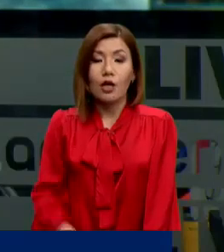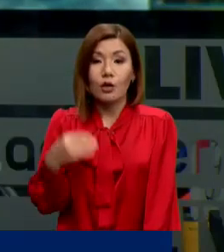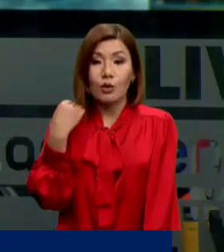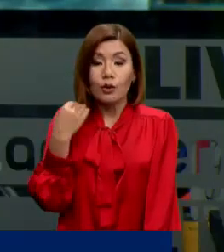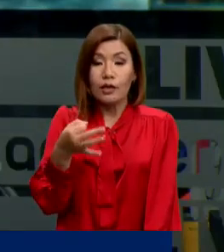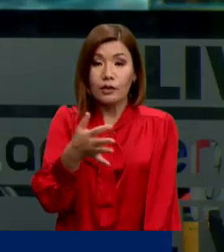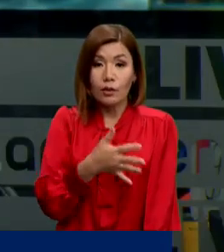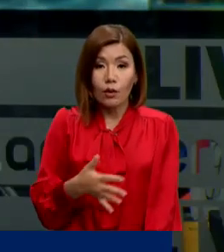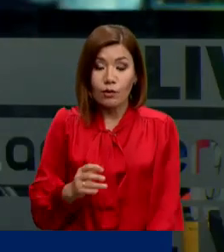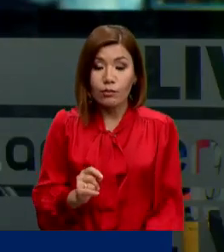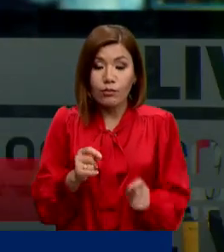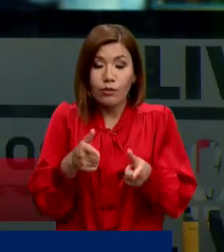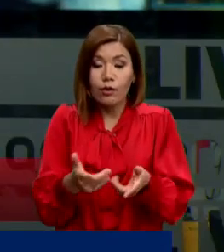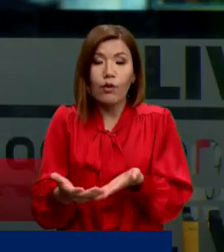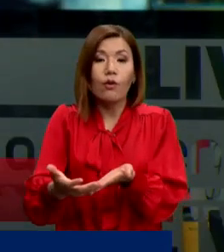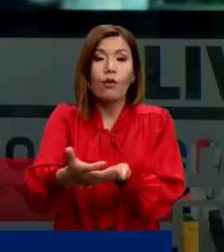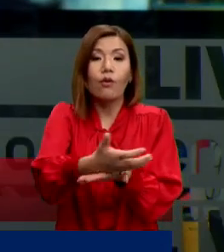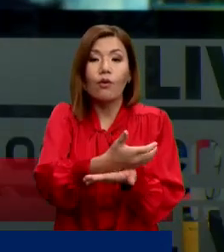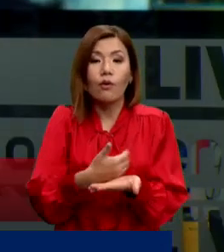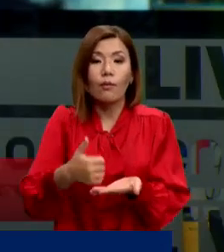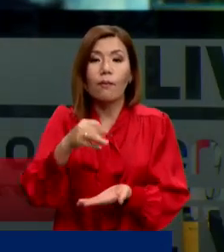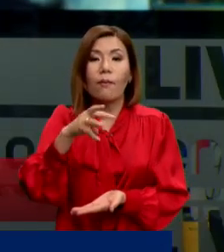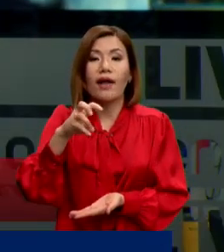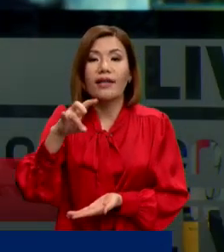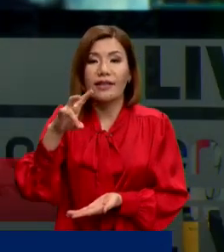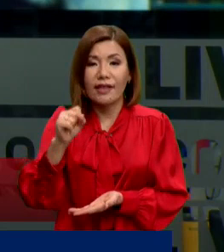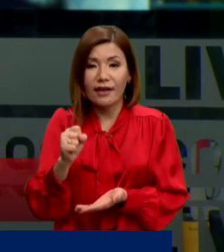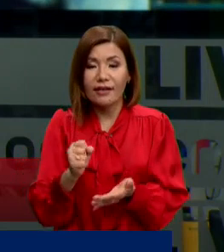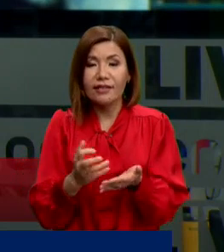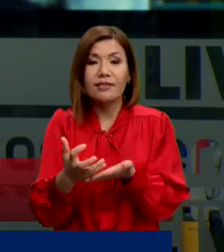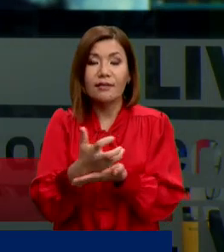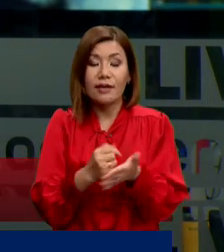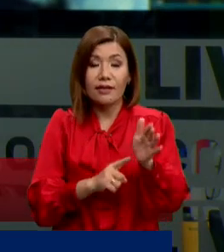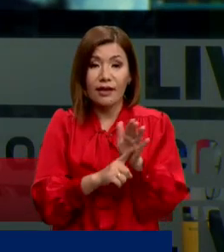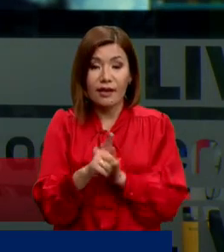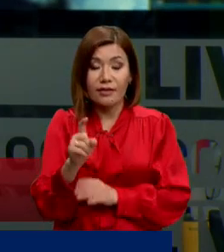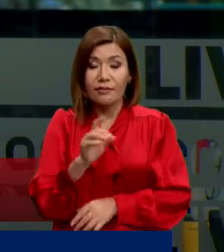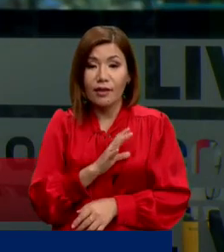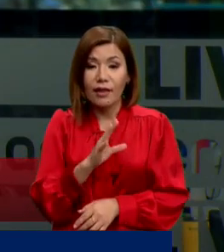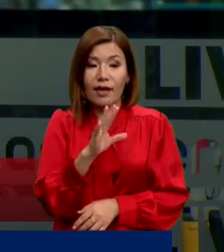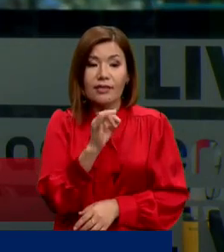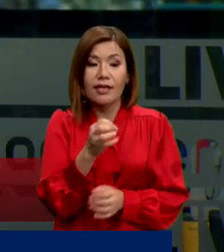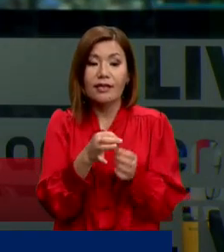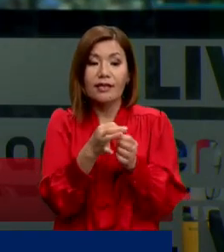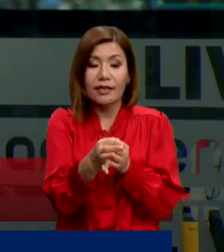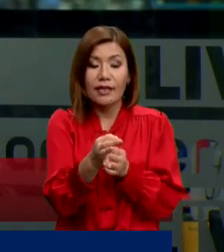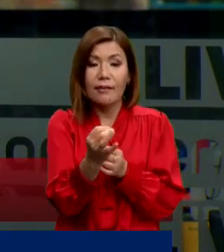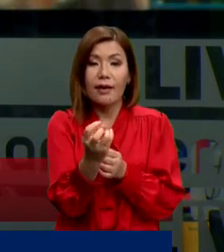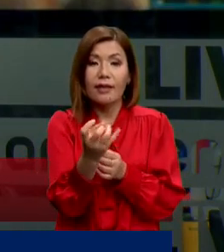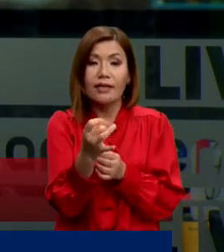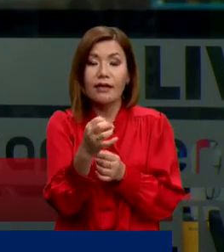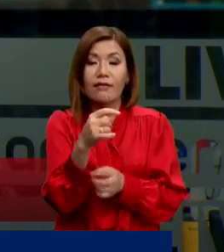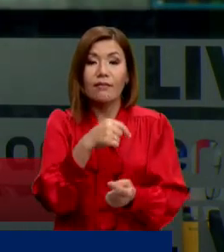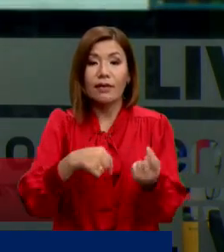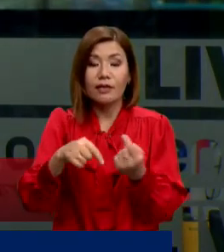В Туркестанской области приступили к сбору урожая малины, причем это уже второй урожай в этом году. В населенном пункте Зангар в Кызыгурском районе малиновый